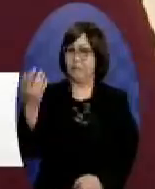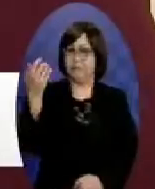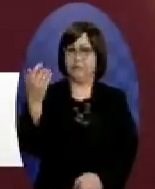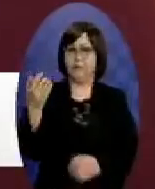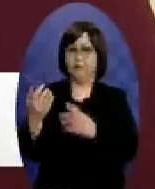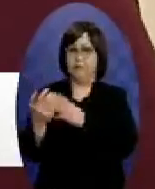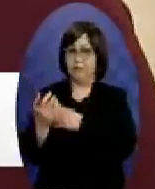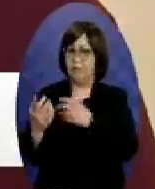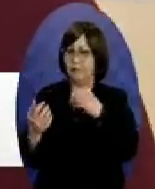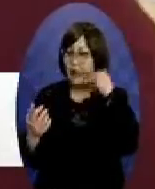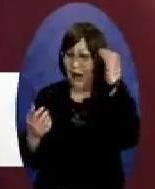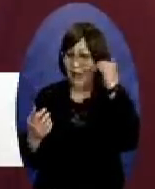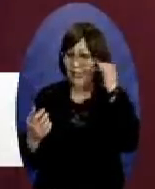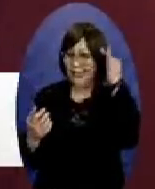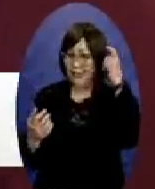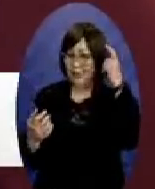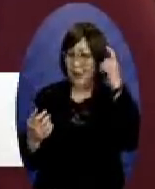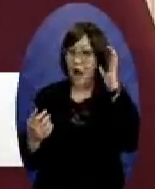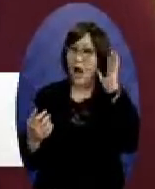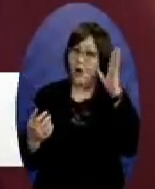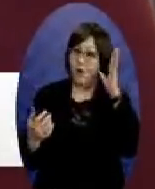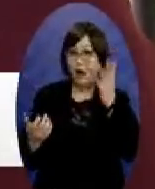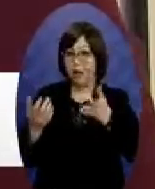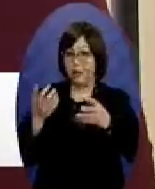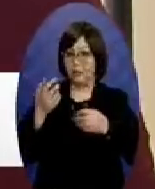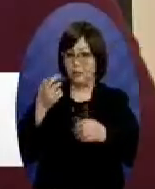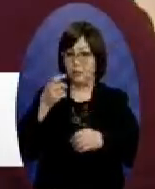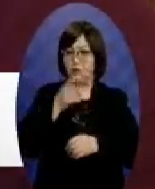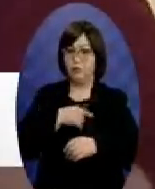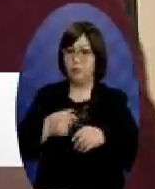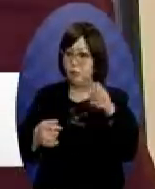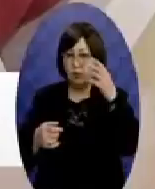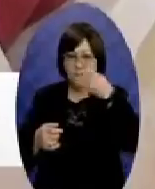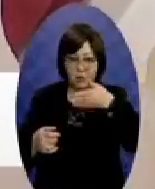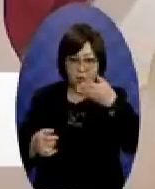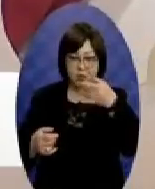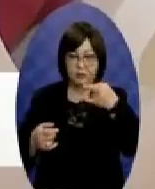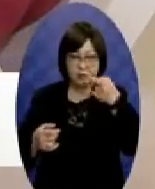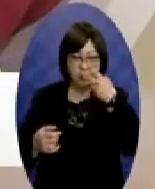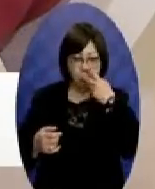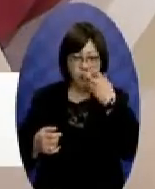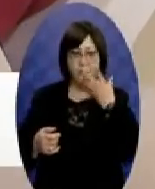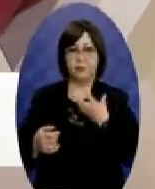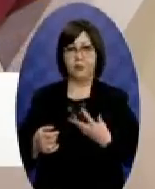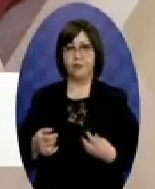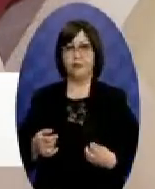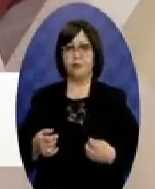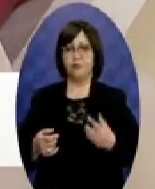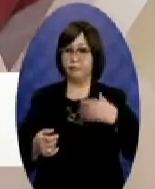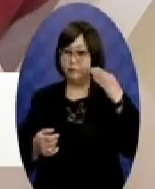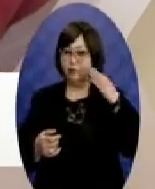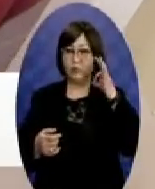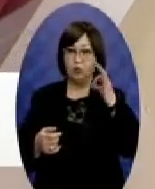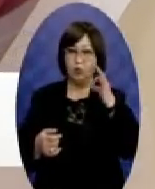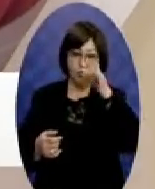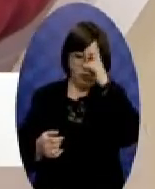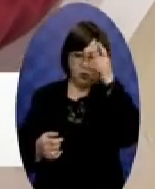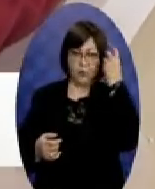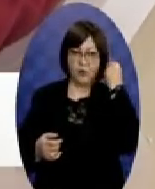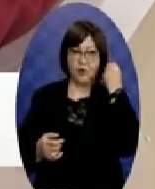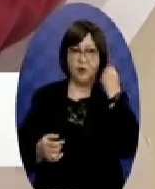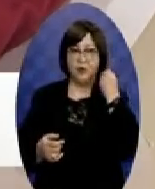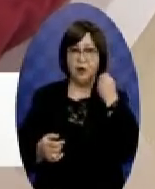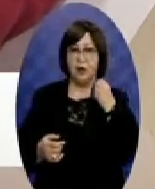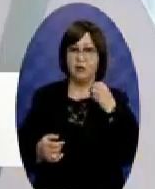өөрийнхөө эрүүл мэндэд анхаарал хандуулах бүрэн боломжийг олгож байгаа. Өөрөөр хэлбэл тэр хүн маань өөрөө өөртөө үйлчлээд даралтаа зөв хэмжээ сураад даралтаа тогтмол хэмжээ